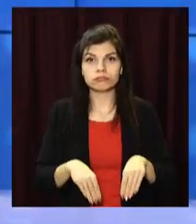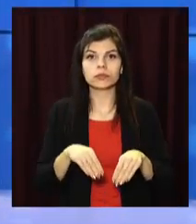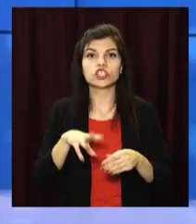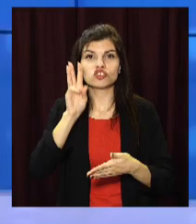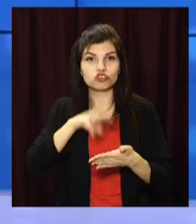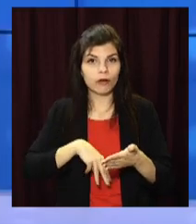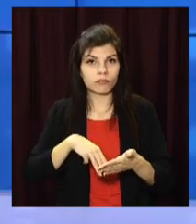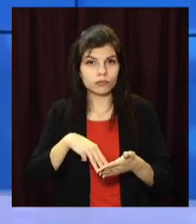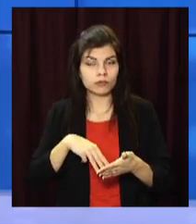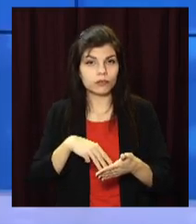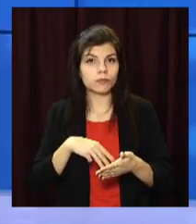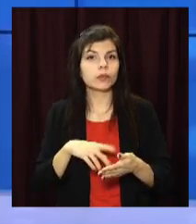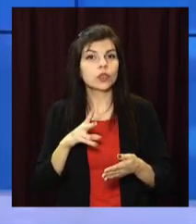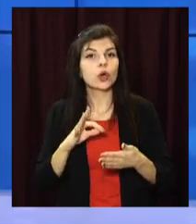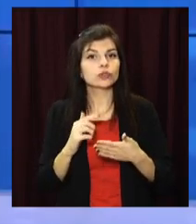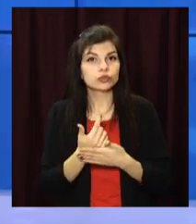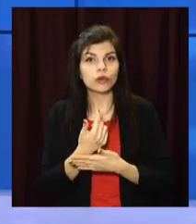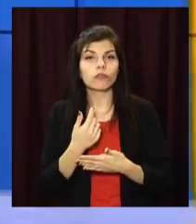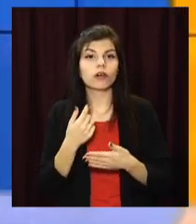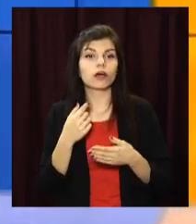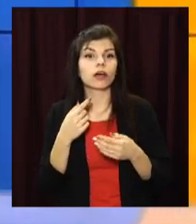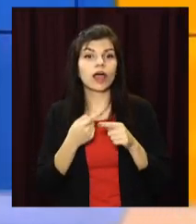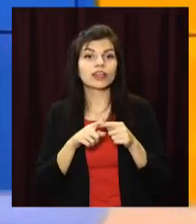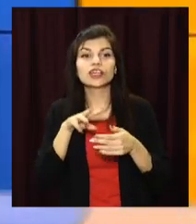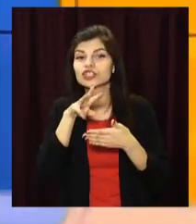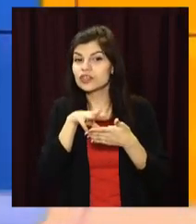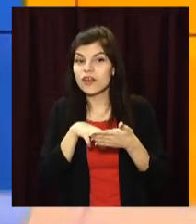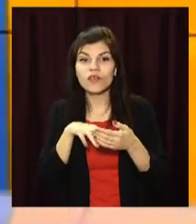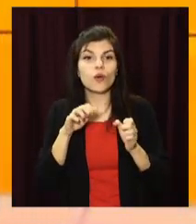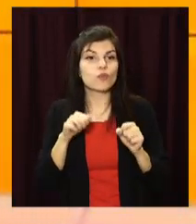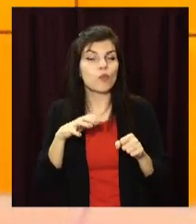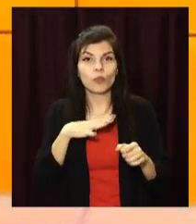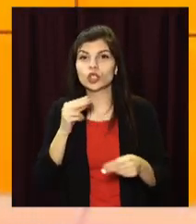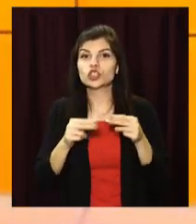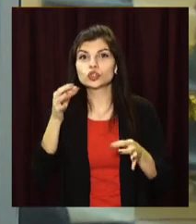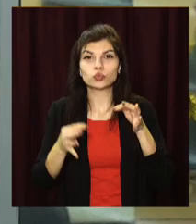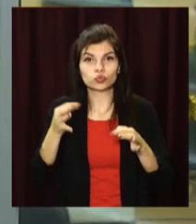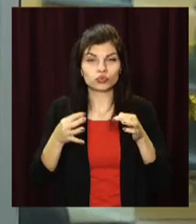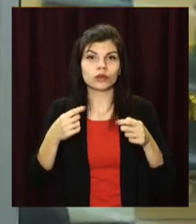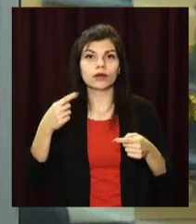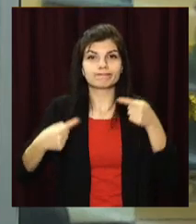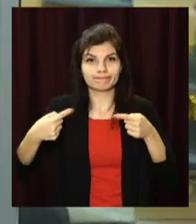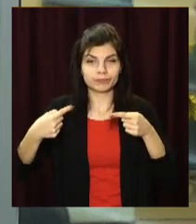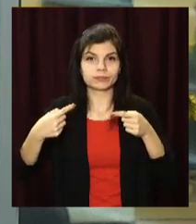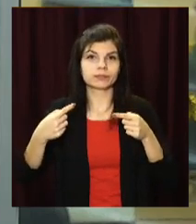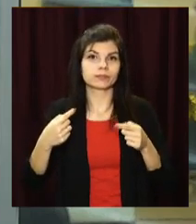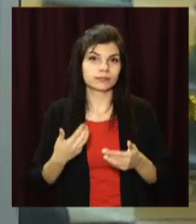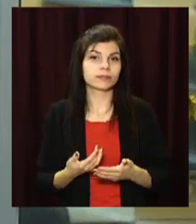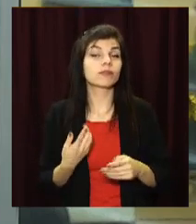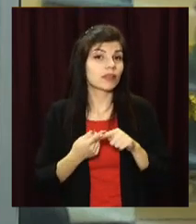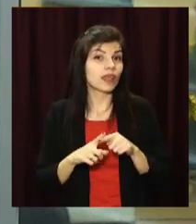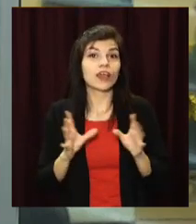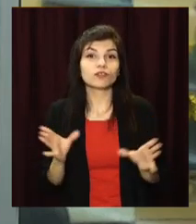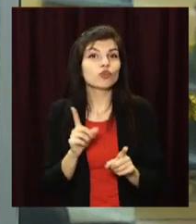штраф. Але, знову ж таки, налякаючи штрафами, ці штрафи можуть бути оскаржені в судовому порядку. Наразі це все, що